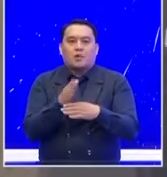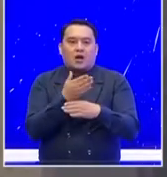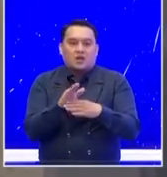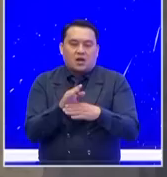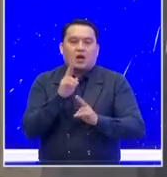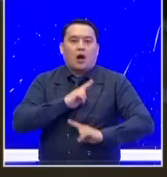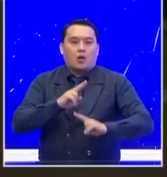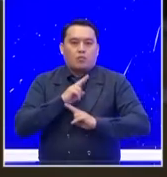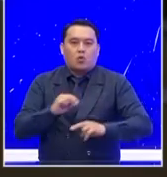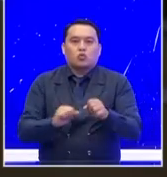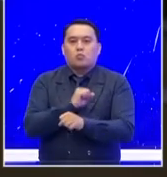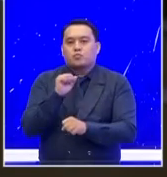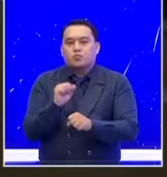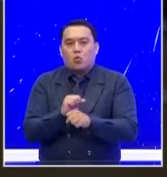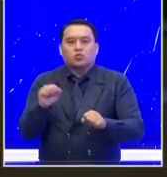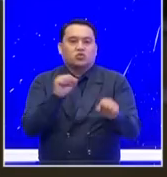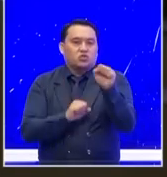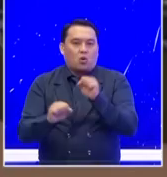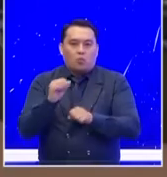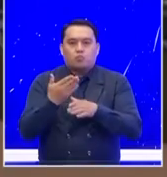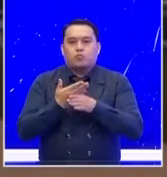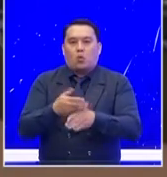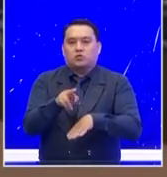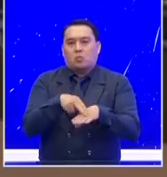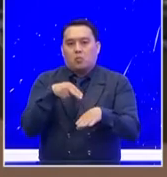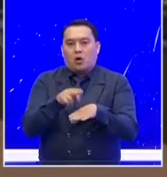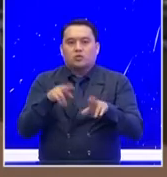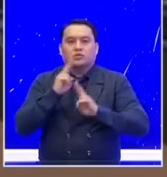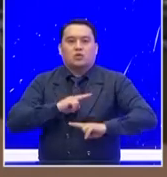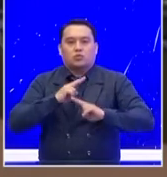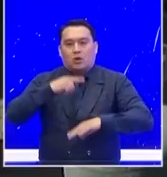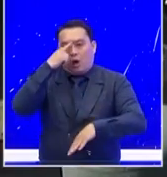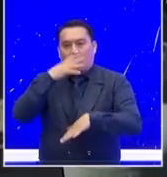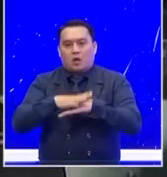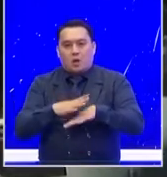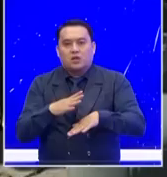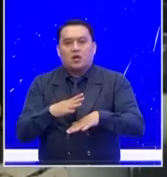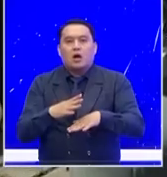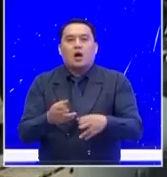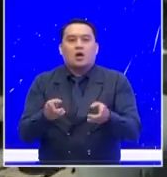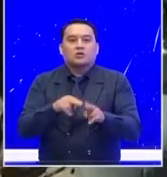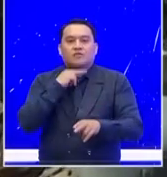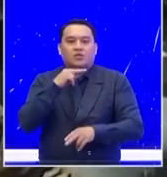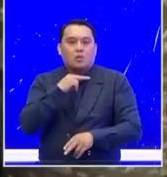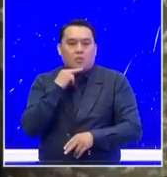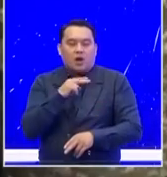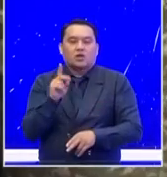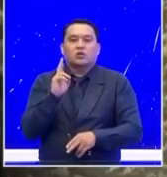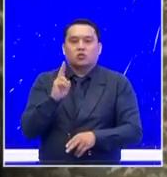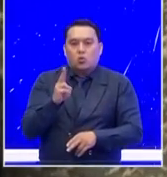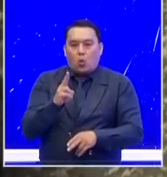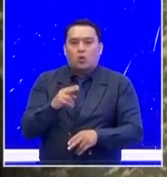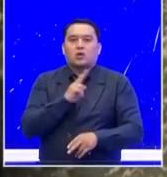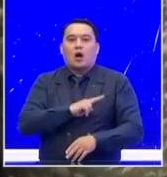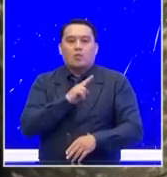для работы на блокпостах, дезинфекции, помощи полиции и сотрудникам акимата. Нельзя оставлять без внимания также тех, от